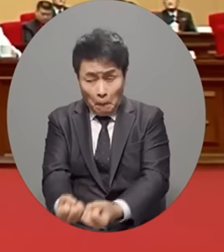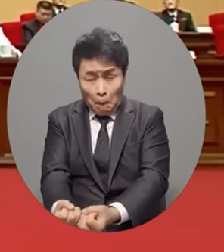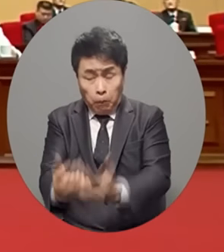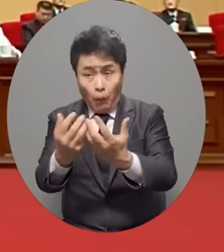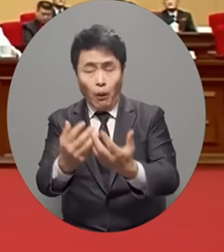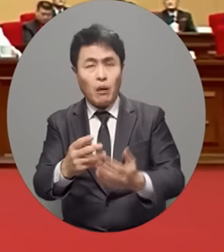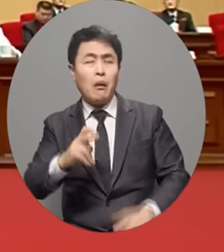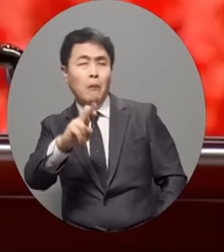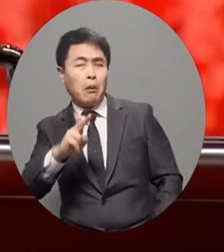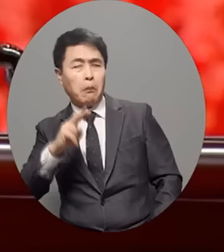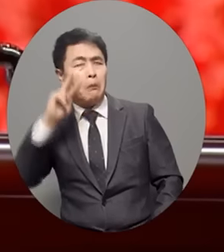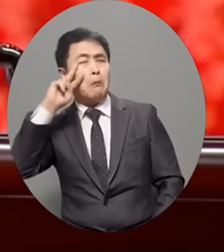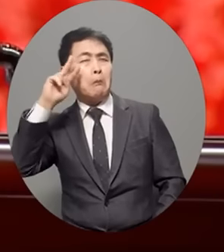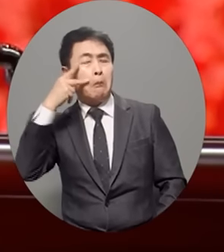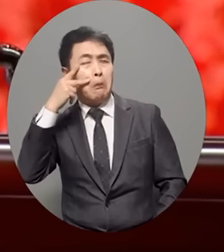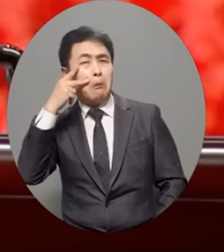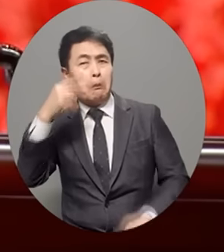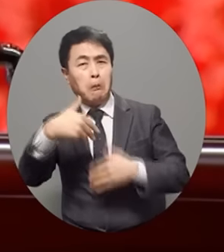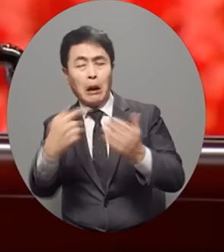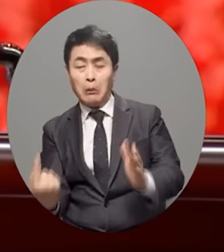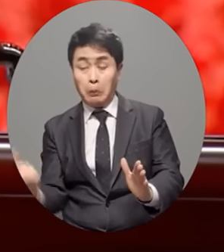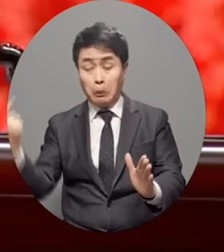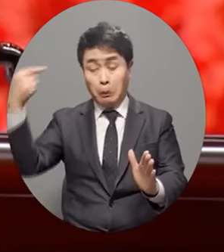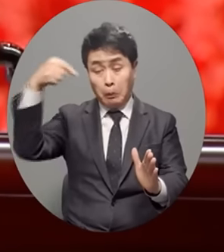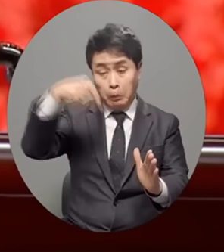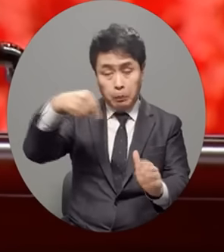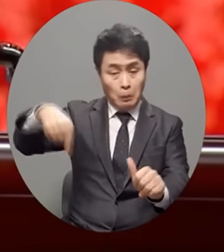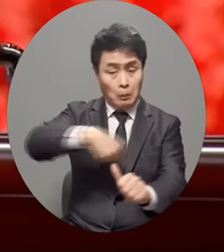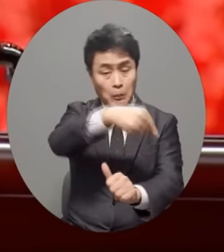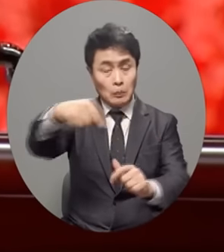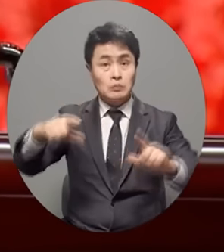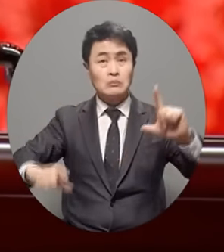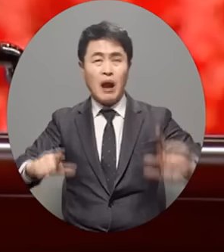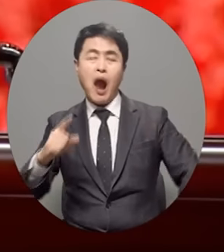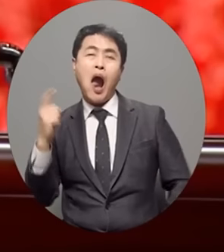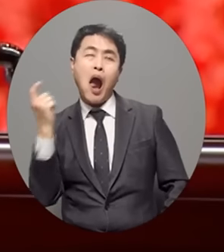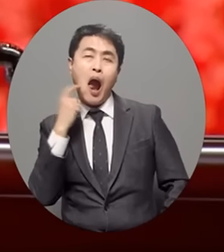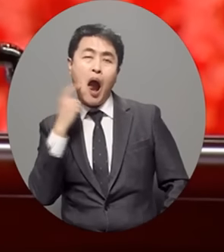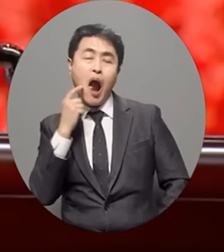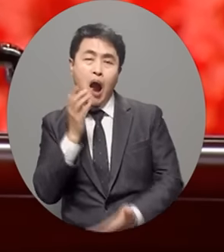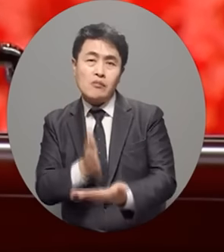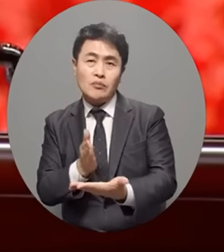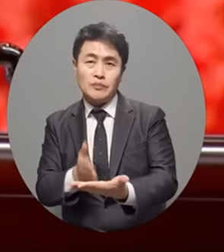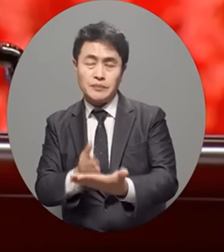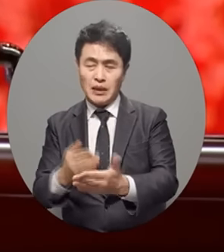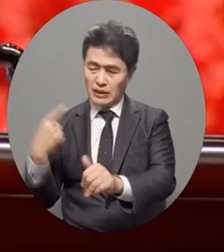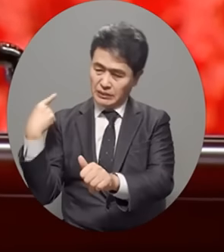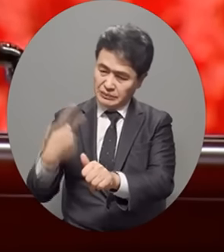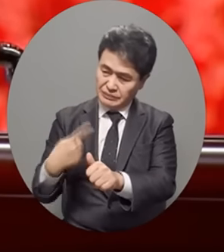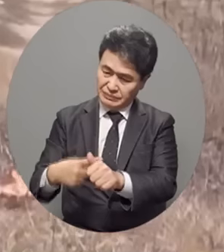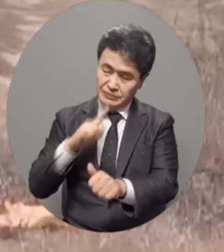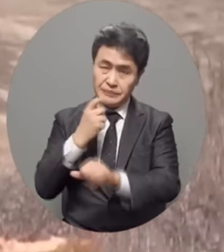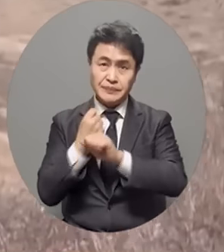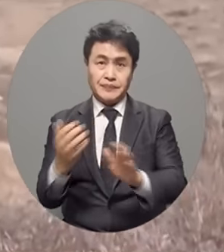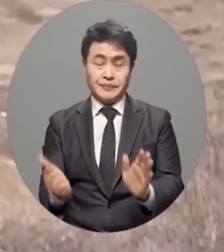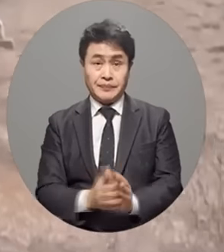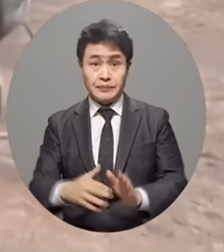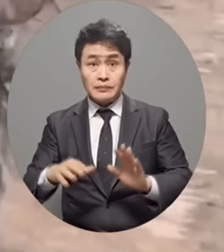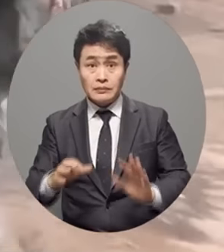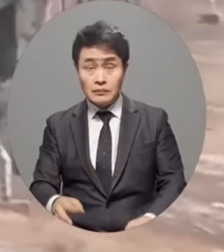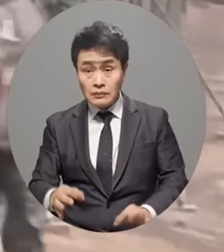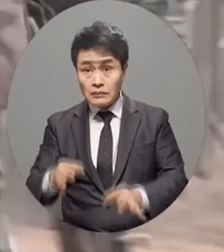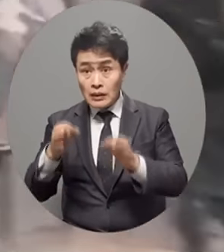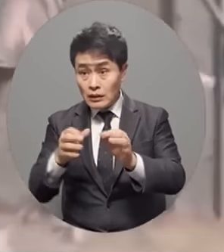포성으로 오판하고 탄착점까지 해상 완충 구역에 떨어졌다는 거짓을 꾸며댔다고 비아냥댔습니다. 김